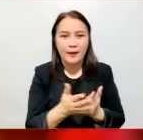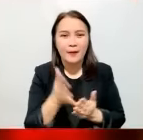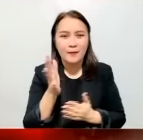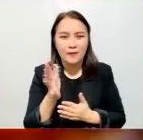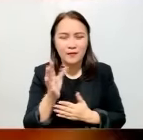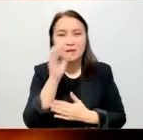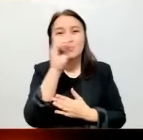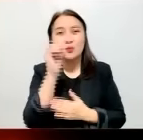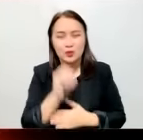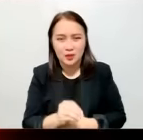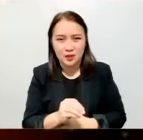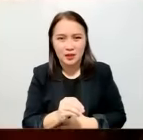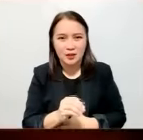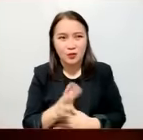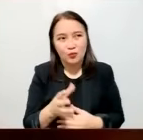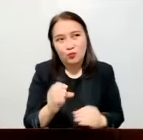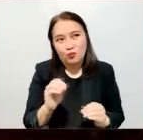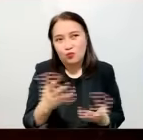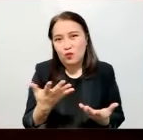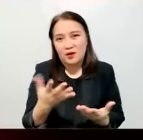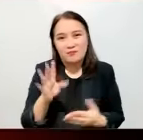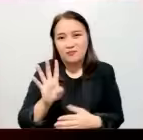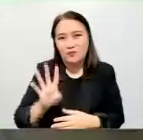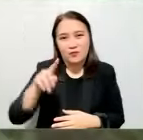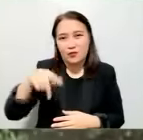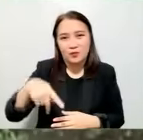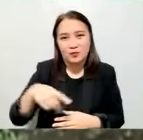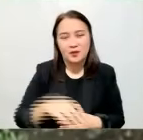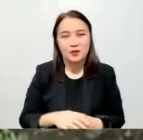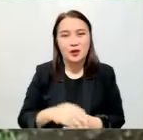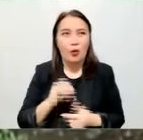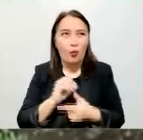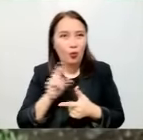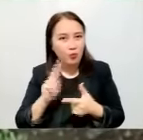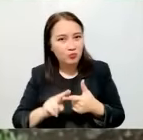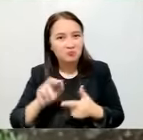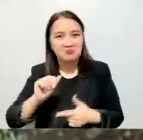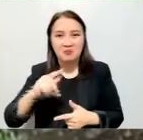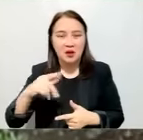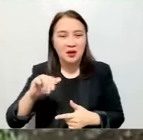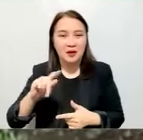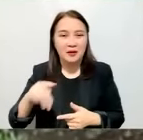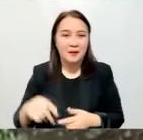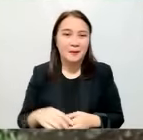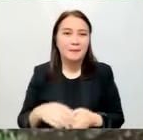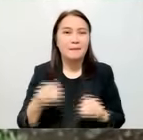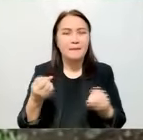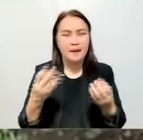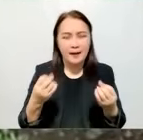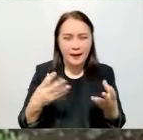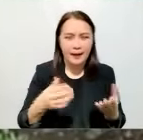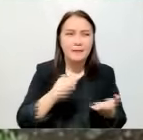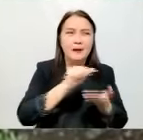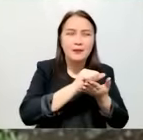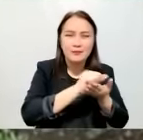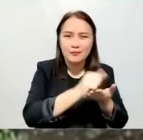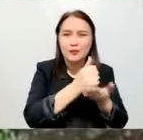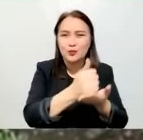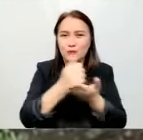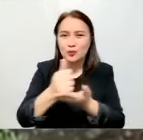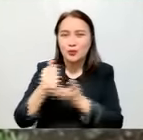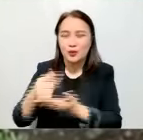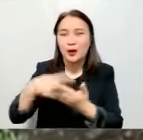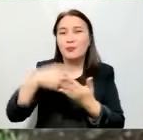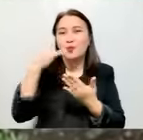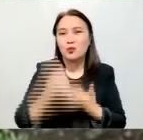na hindi naambunan ng 4Ps o ng ACAP. Sa dinami-rami ng mga ayuda programs ng gobyerno, marami tuloy ang